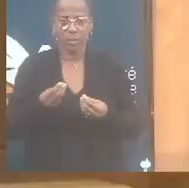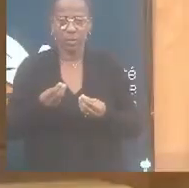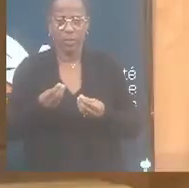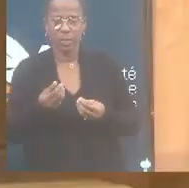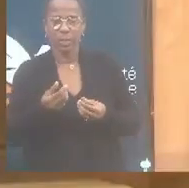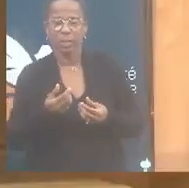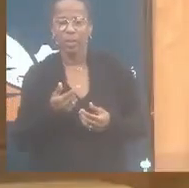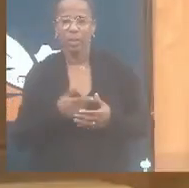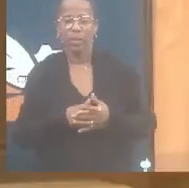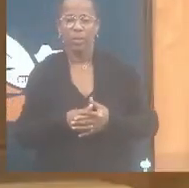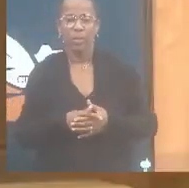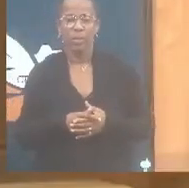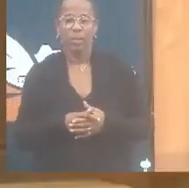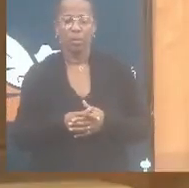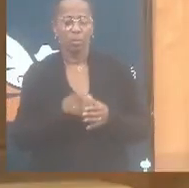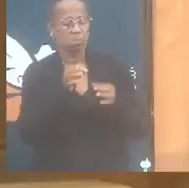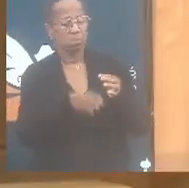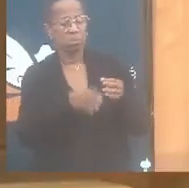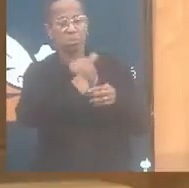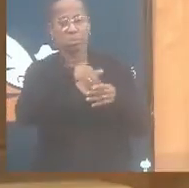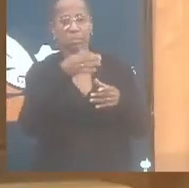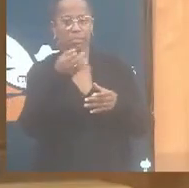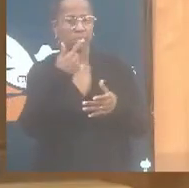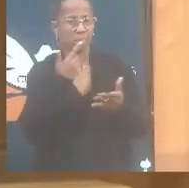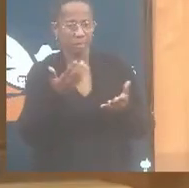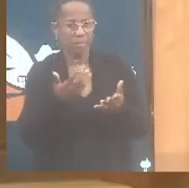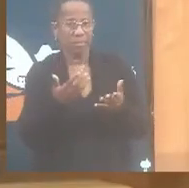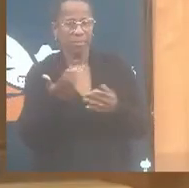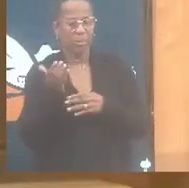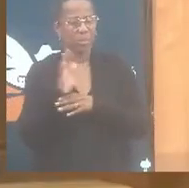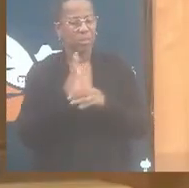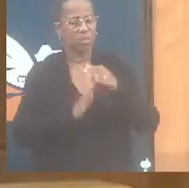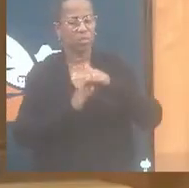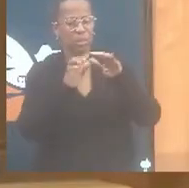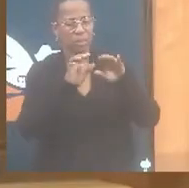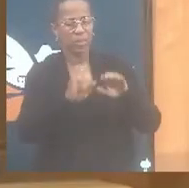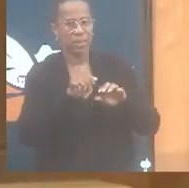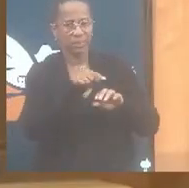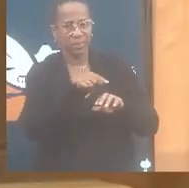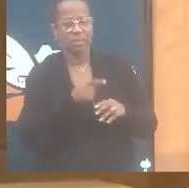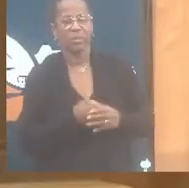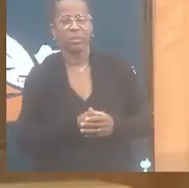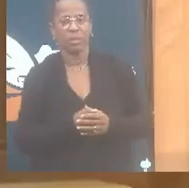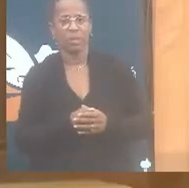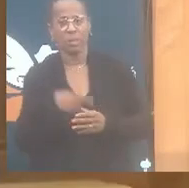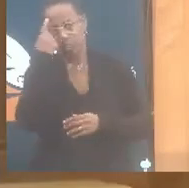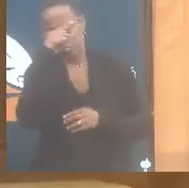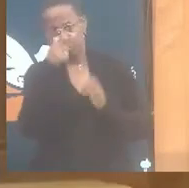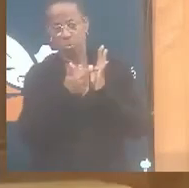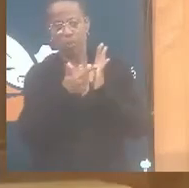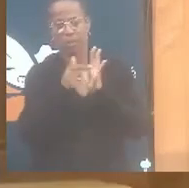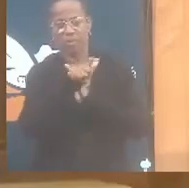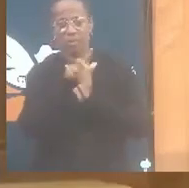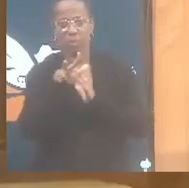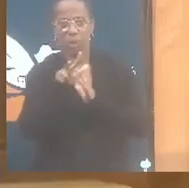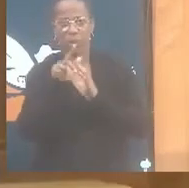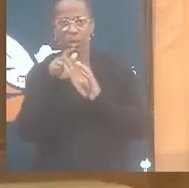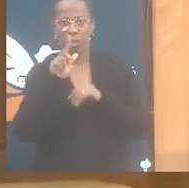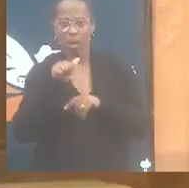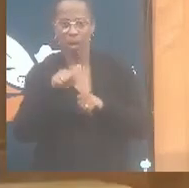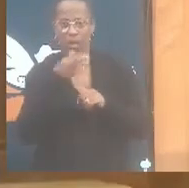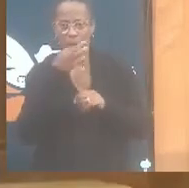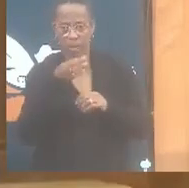comment vous le concluez? Vous avez présenté un compte administratif pour 2023 qui indique